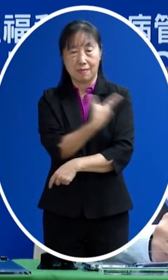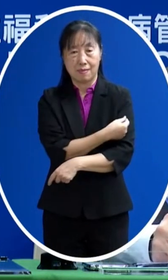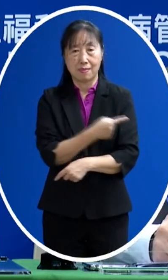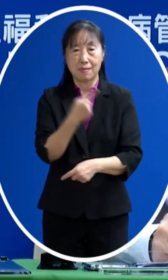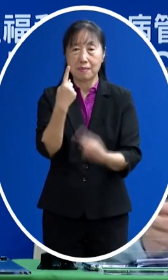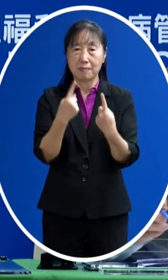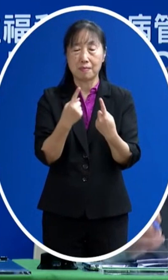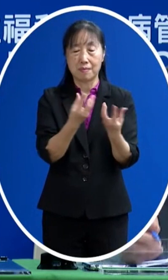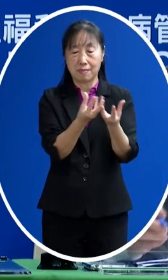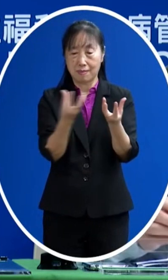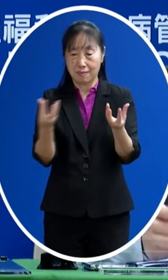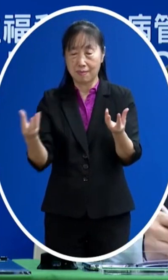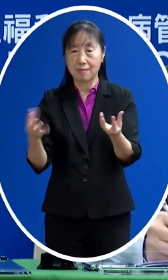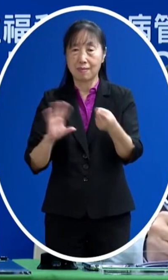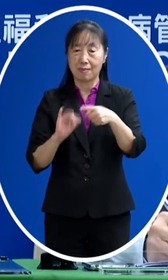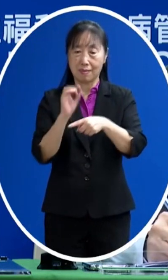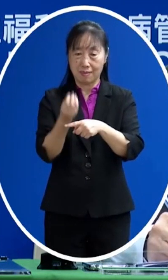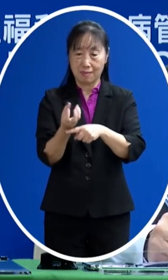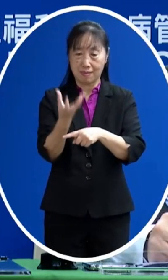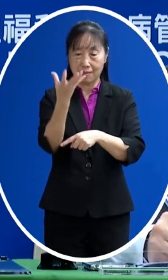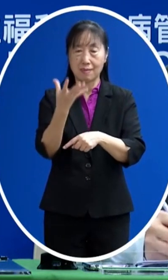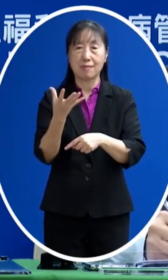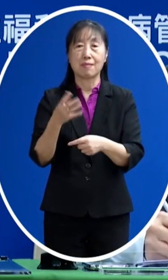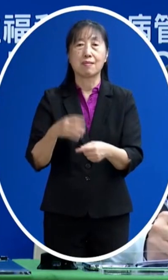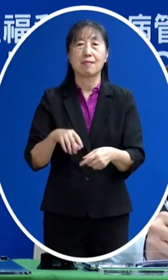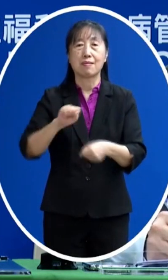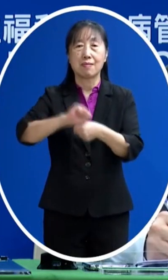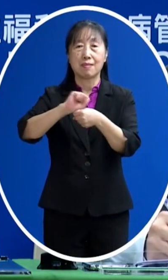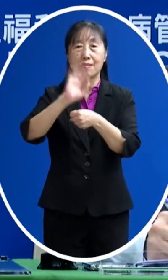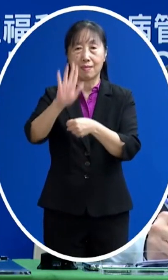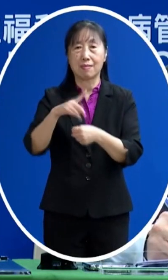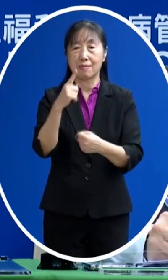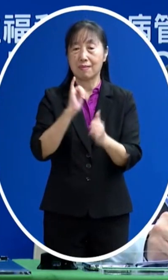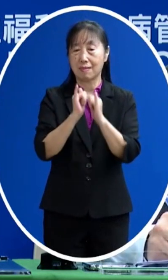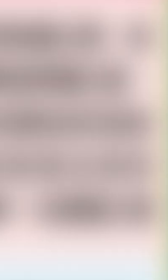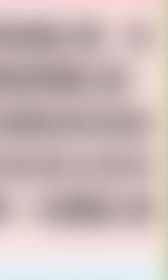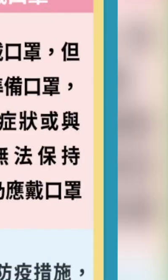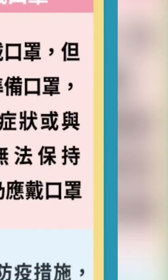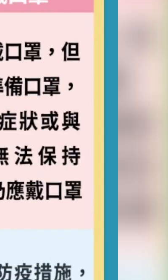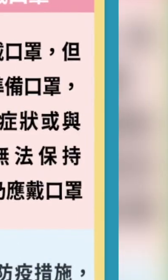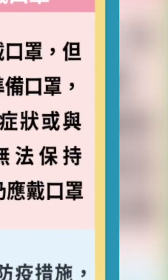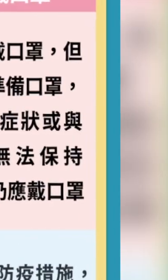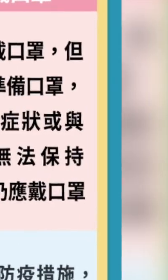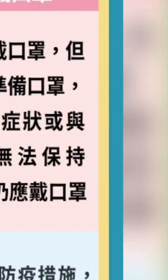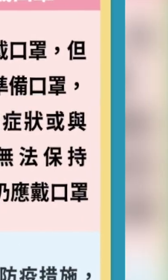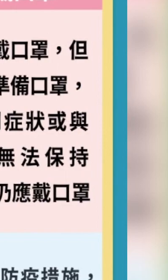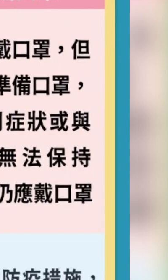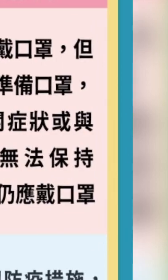达到一个比较高的一个比例，那社会也会相对的比较安全。